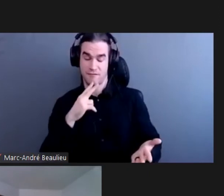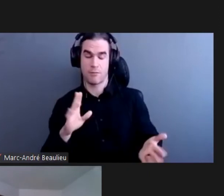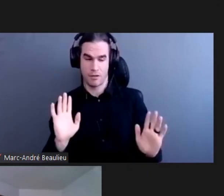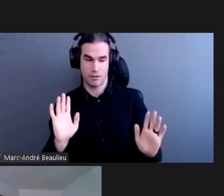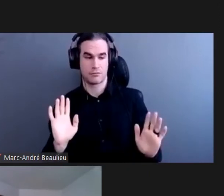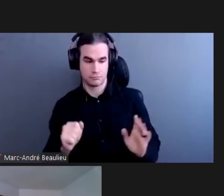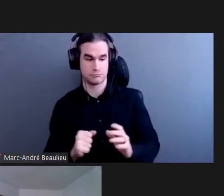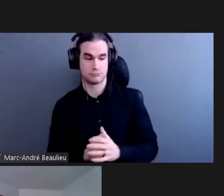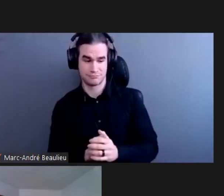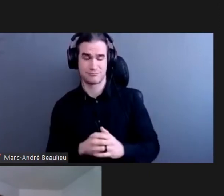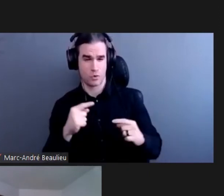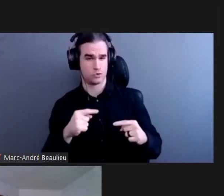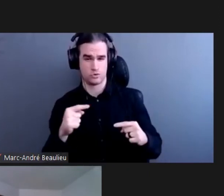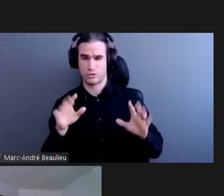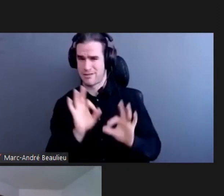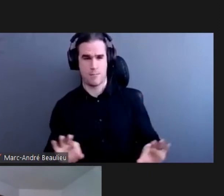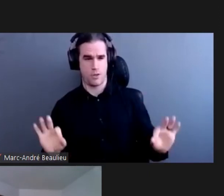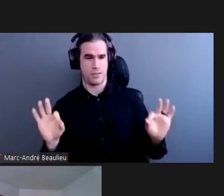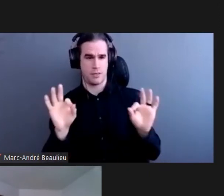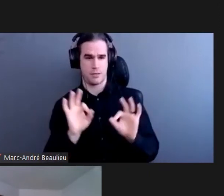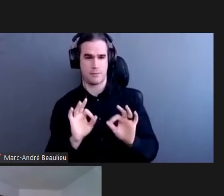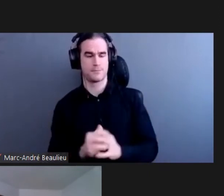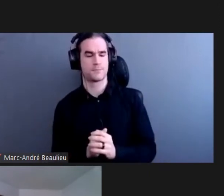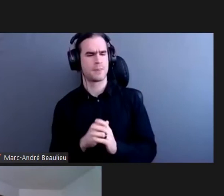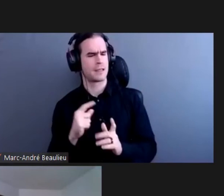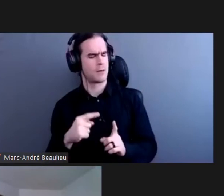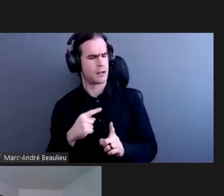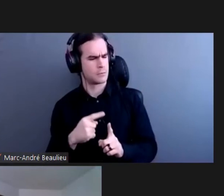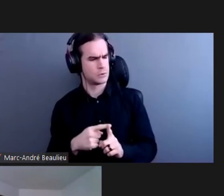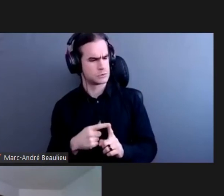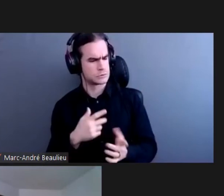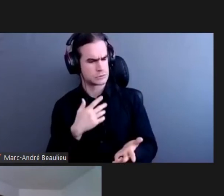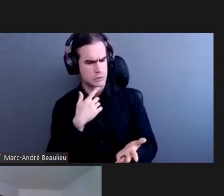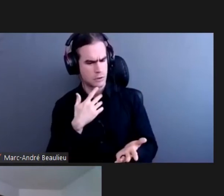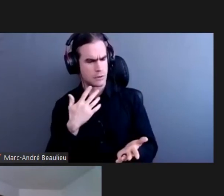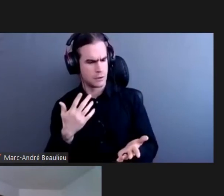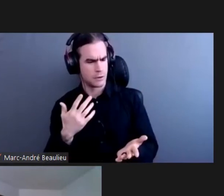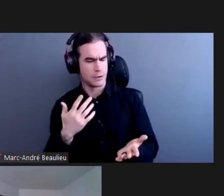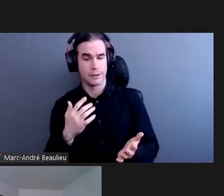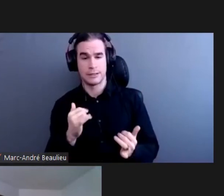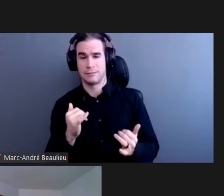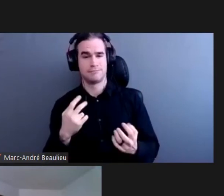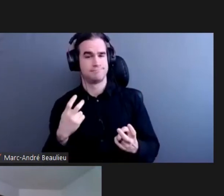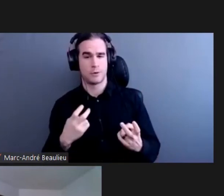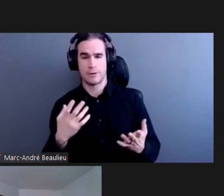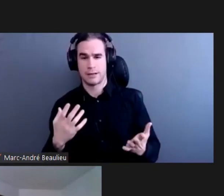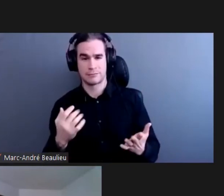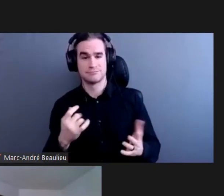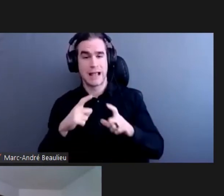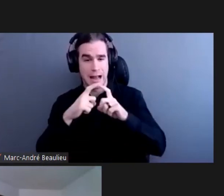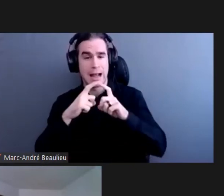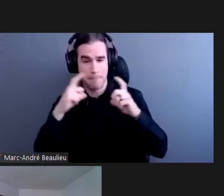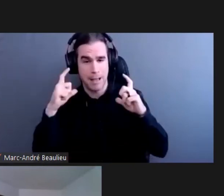vraiment un sujet important. Et puis, ben là, le problème, c'est toujours les